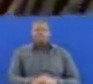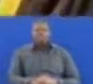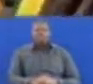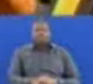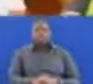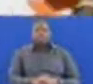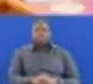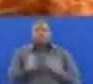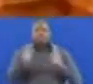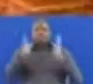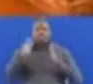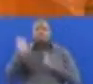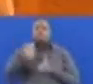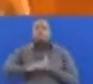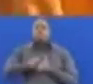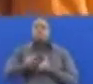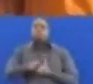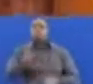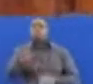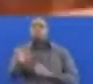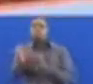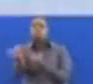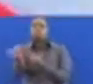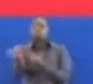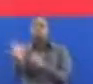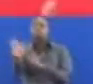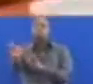Bado kutuwe. Katibu,